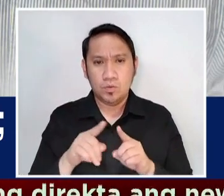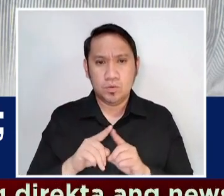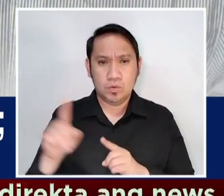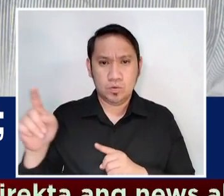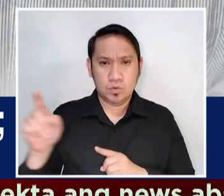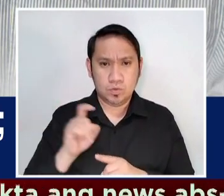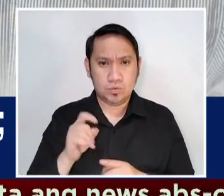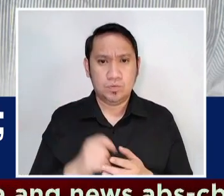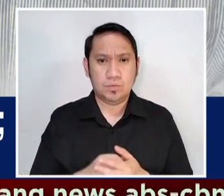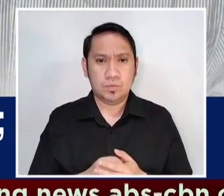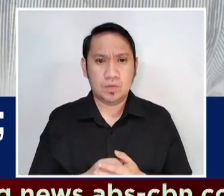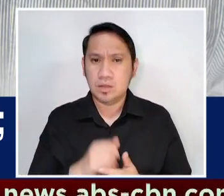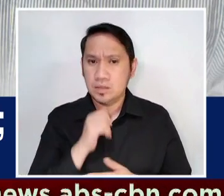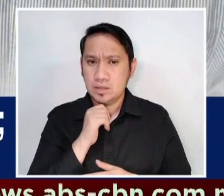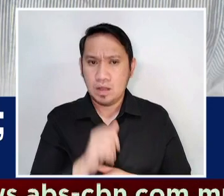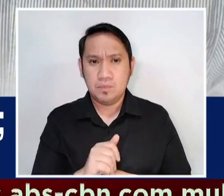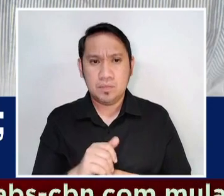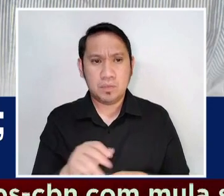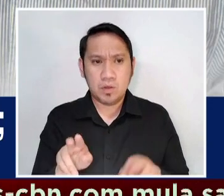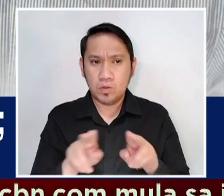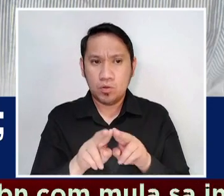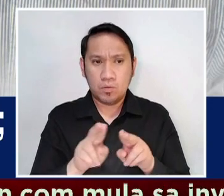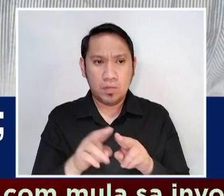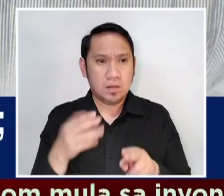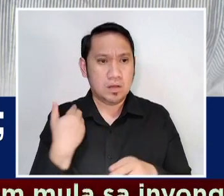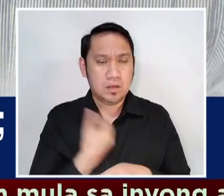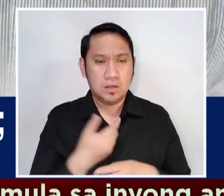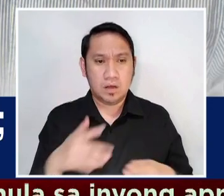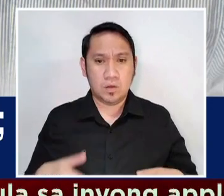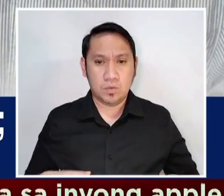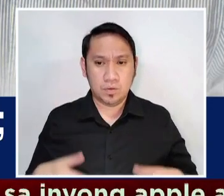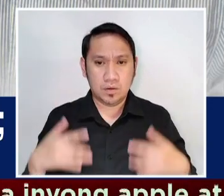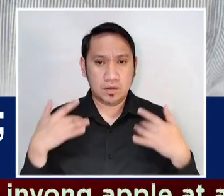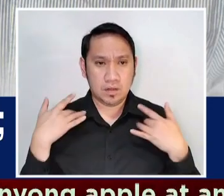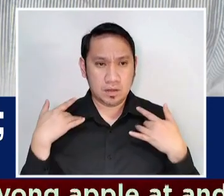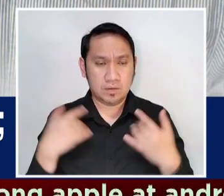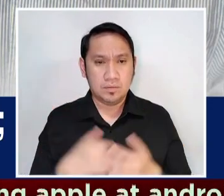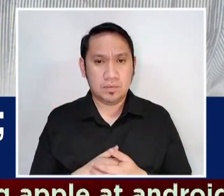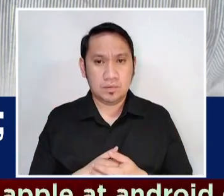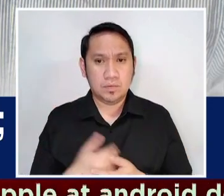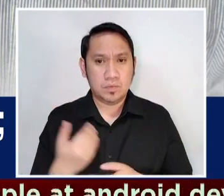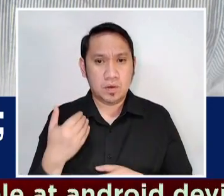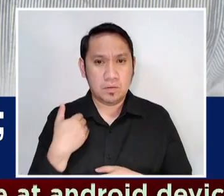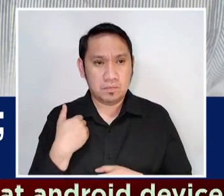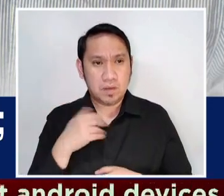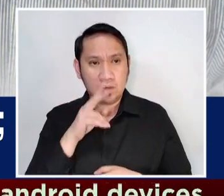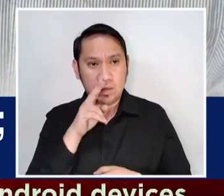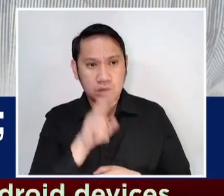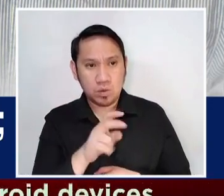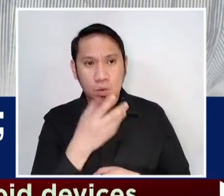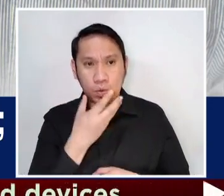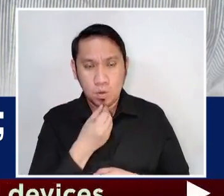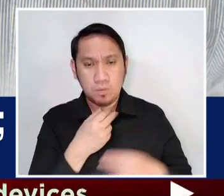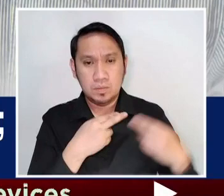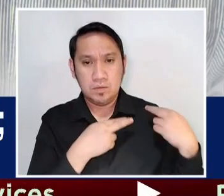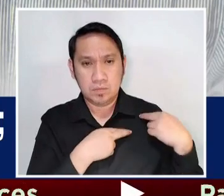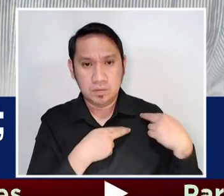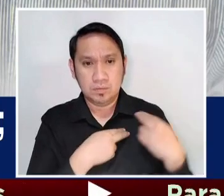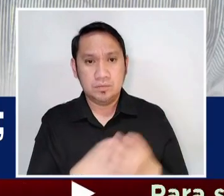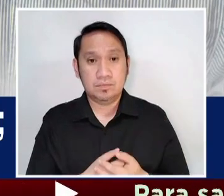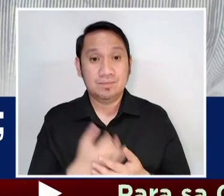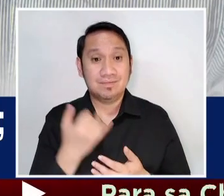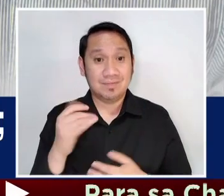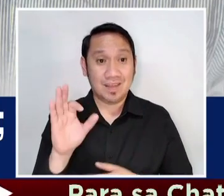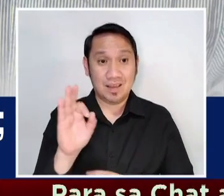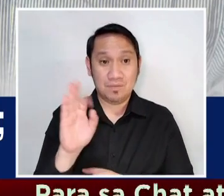parang hindi na magiging normal ang buhay namin lahat, ano? Hanggat hindi nakikita ang mga salarino, mastermind. Sa kanyang